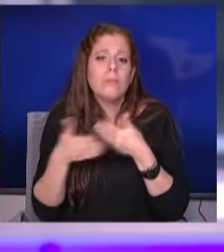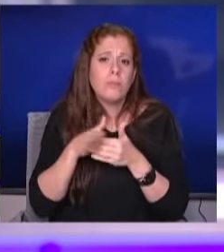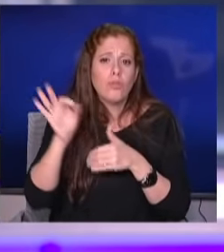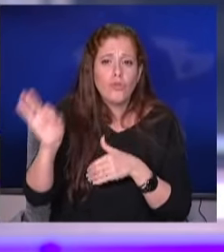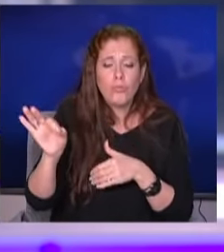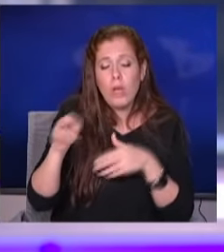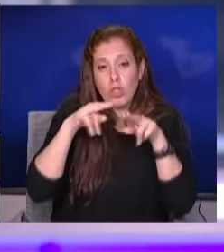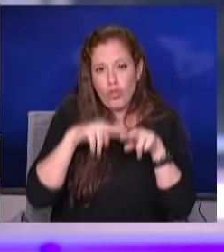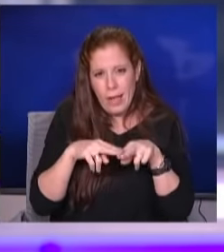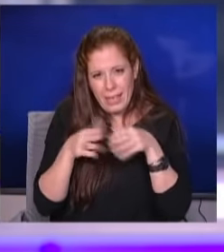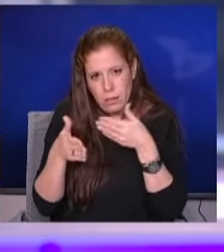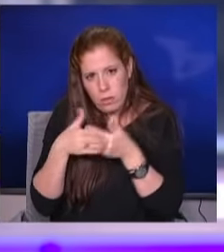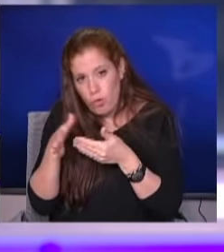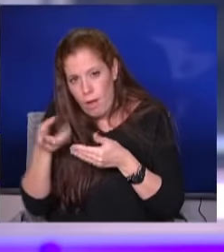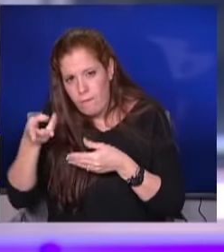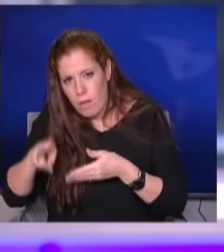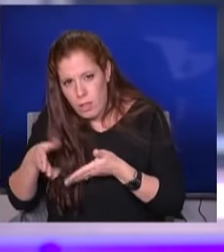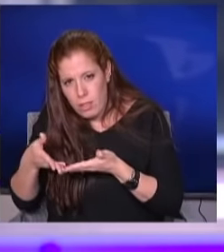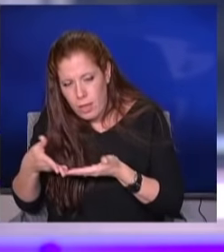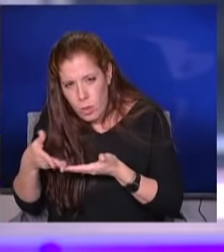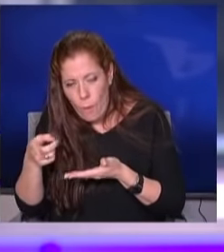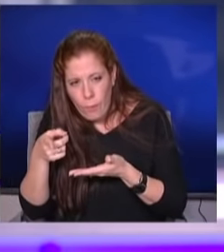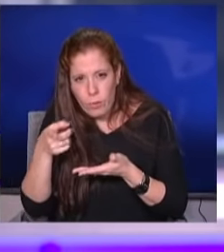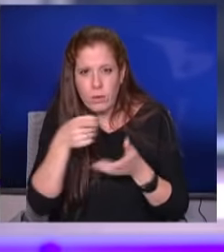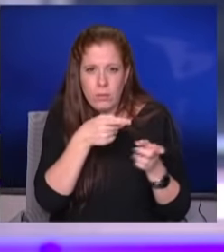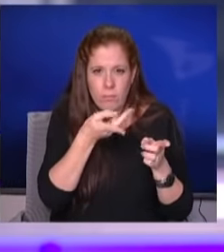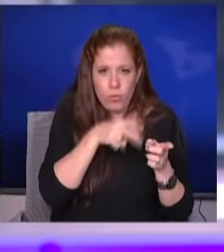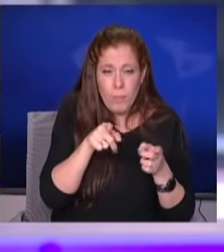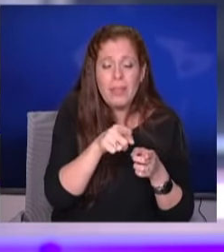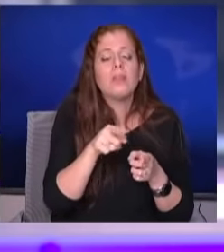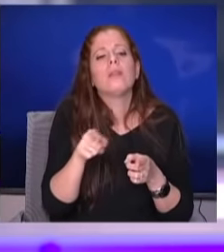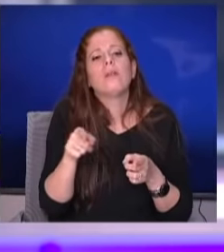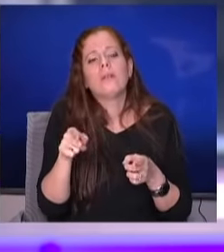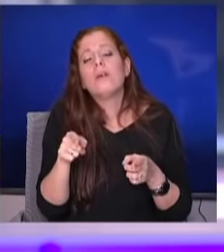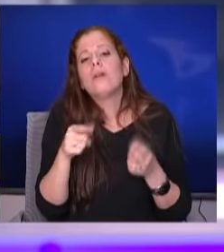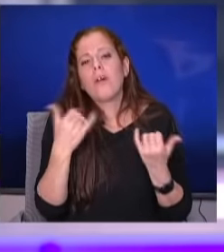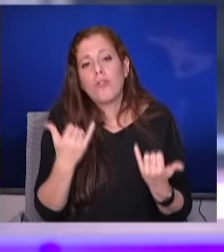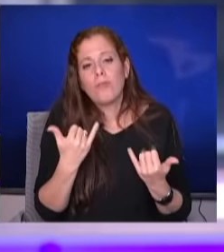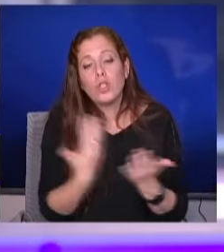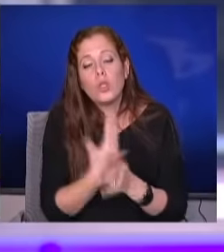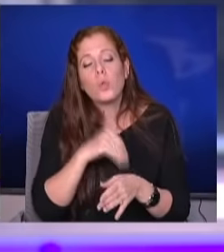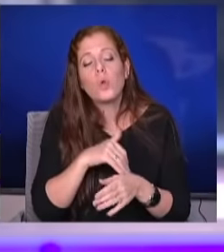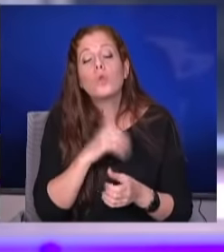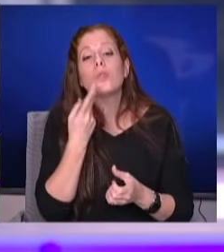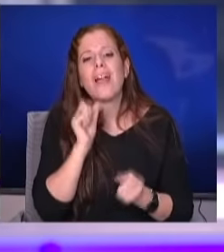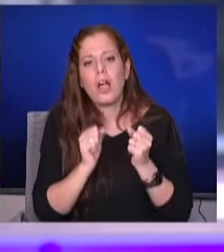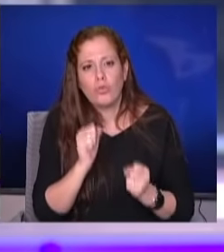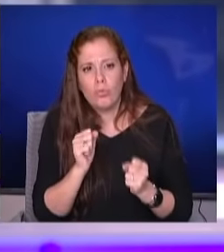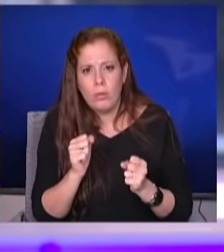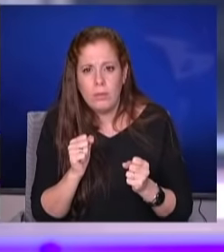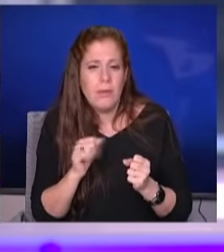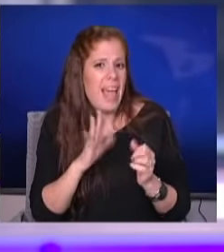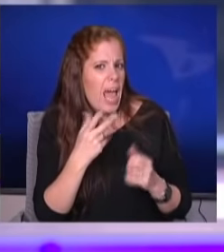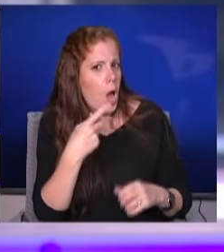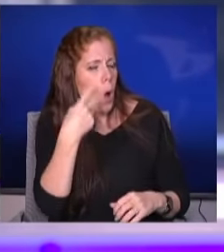בקזחסטן טוענים ל-50 הרוגים בגל המהומות, אולם מהשטח מגיעות עדויות קשות הרבה יותר. ואיך קשור פוטין לעניין